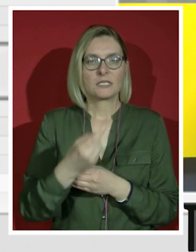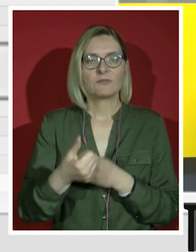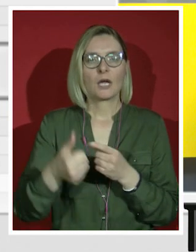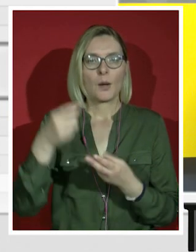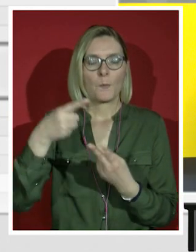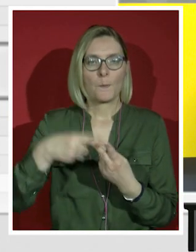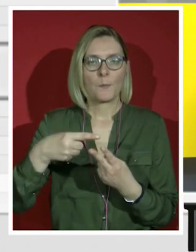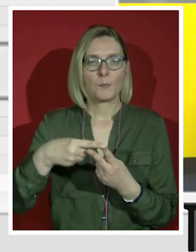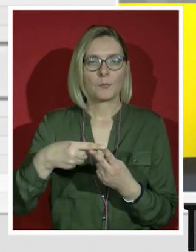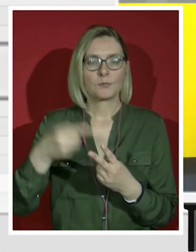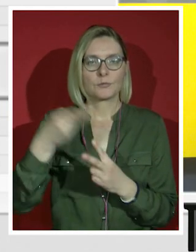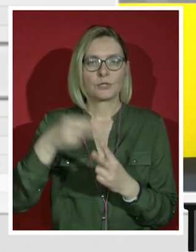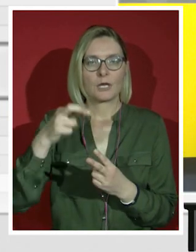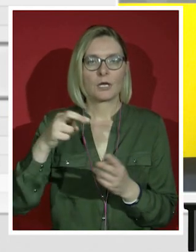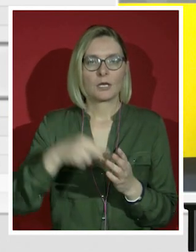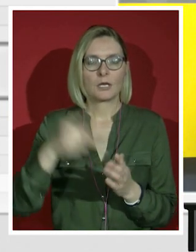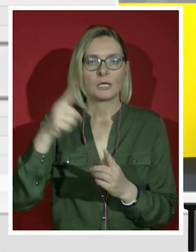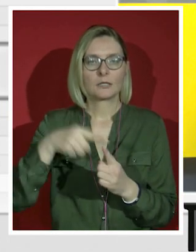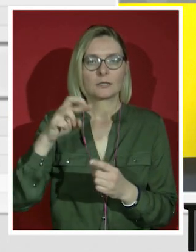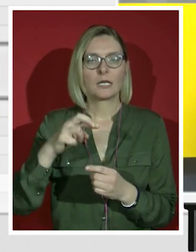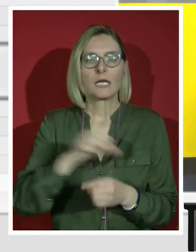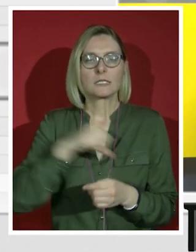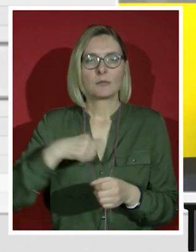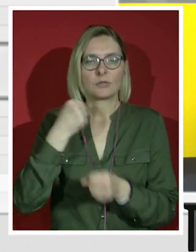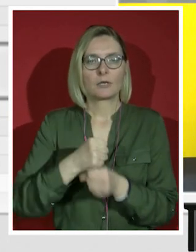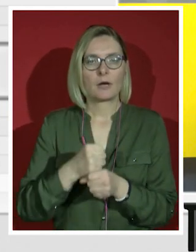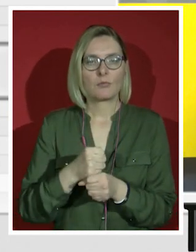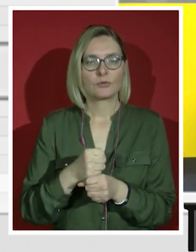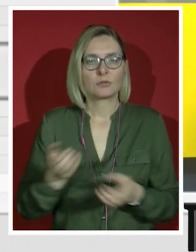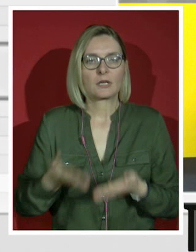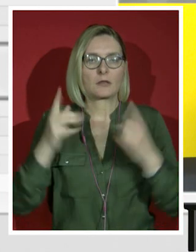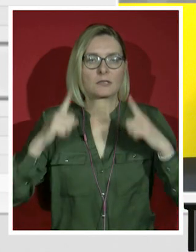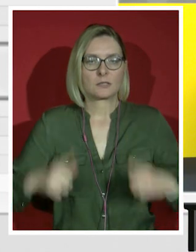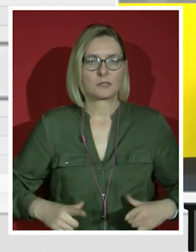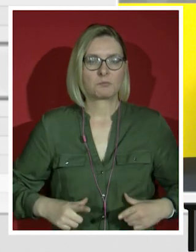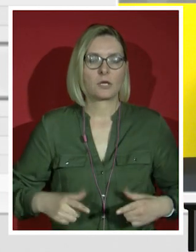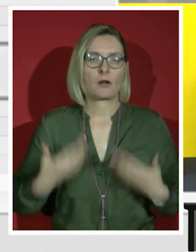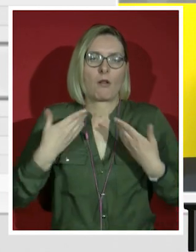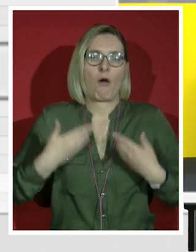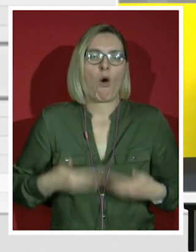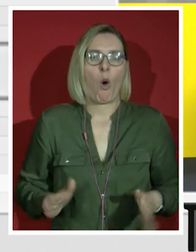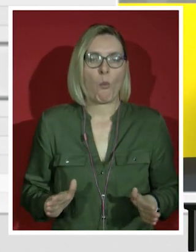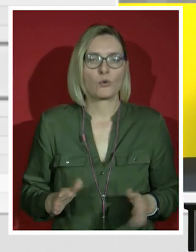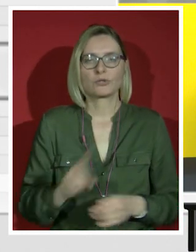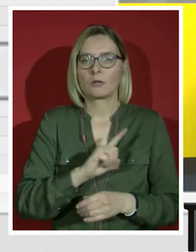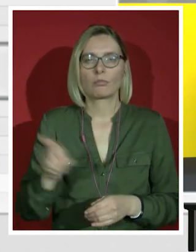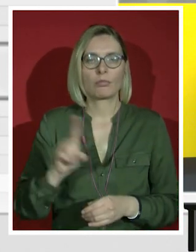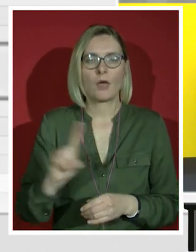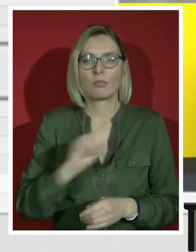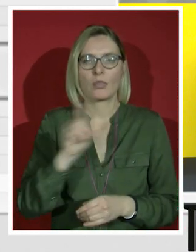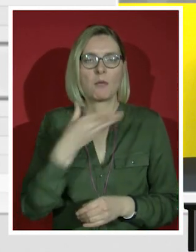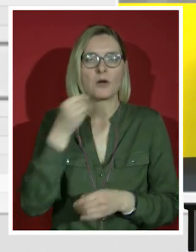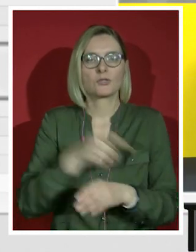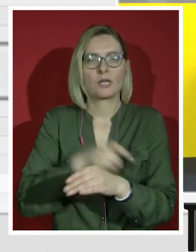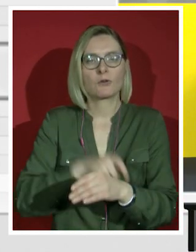шо самата работа те тера да си смирен, опуштен, да немаш нервози, ако сакаш